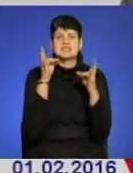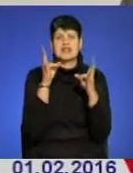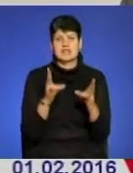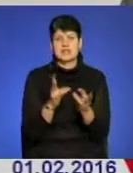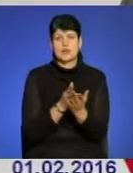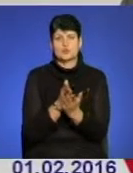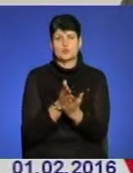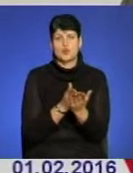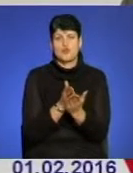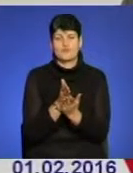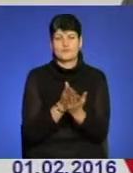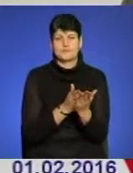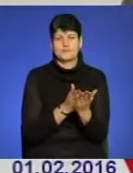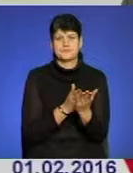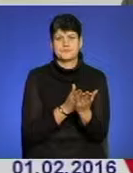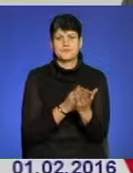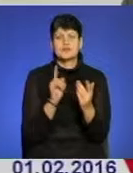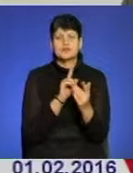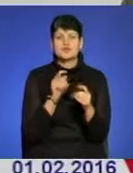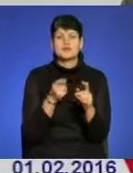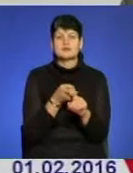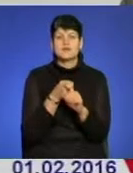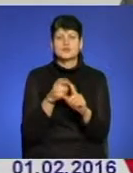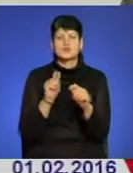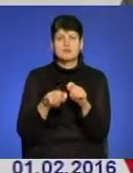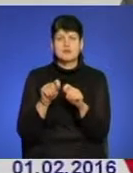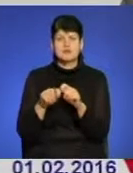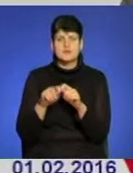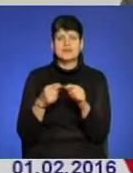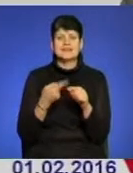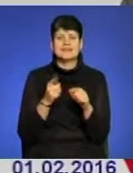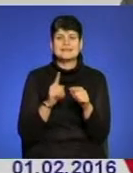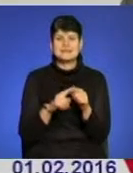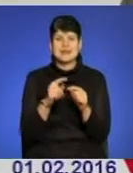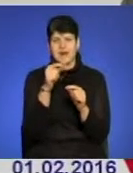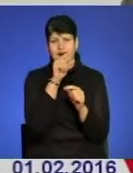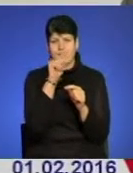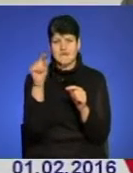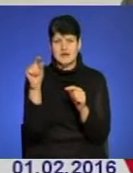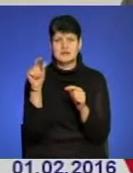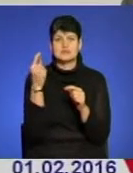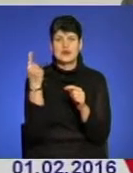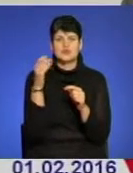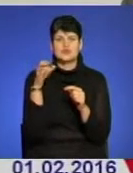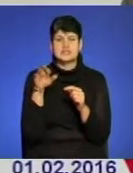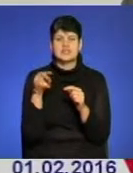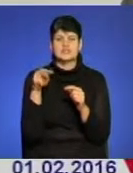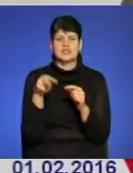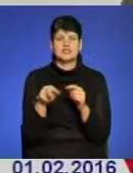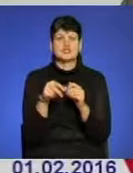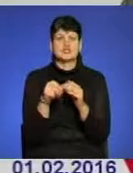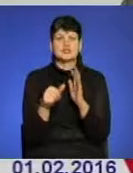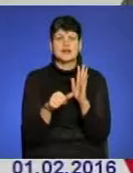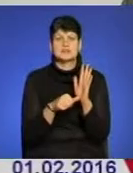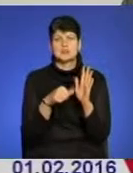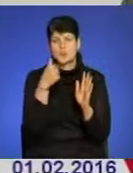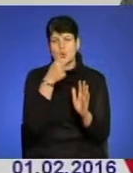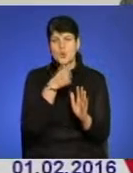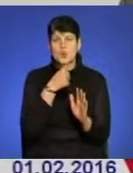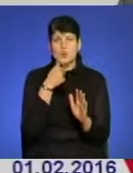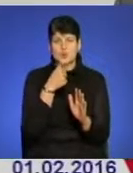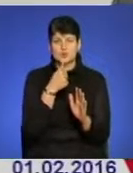повірки, відповідно ця графа з 1 січня 2016